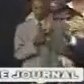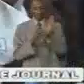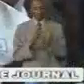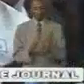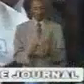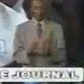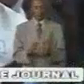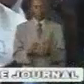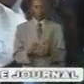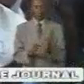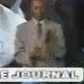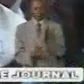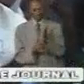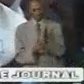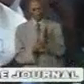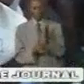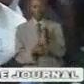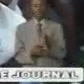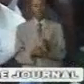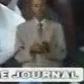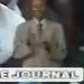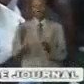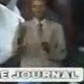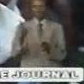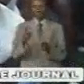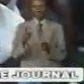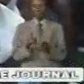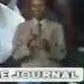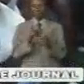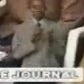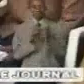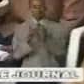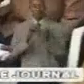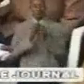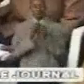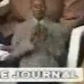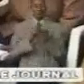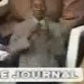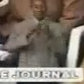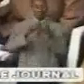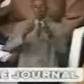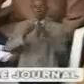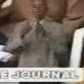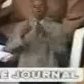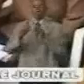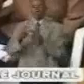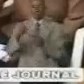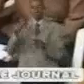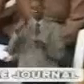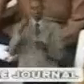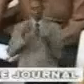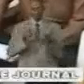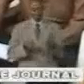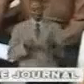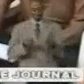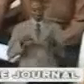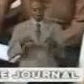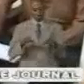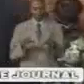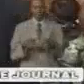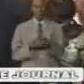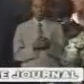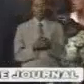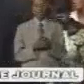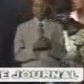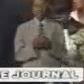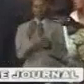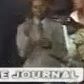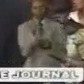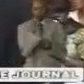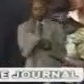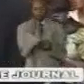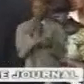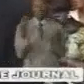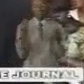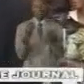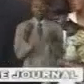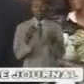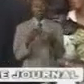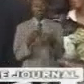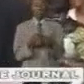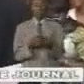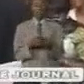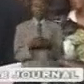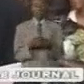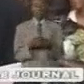des mariages précoces en République démocratique du Congo. Keita Owashi a en outre les conséquences du mariage précoce sur le